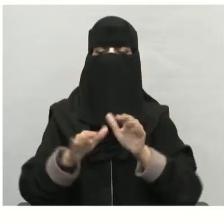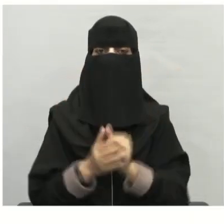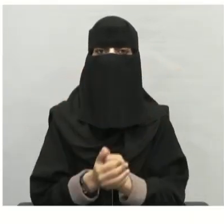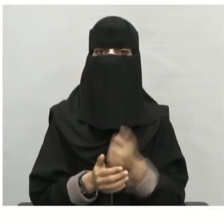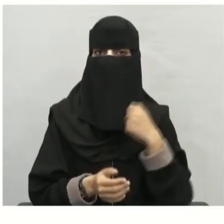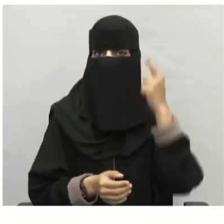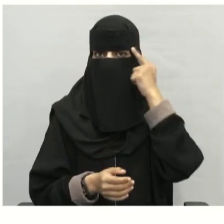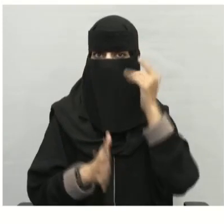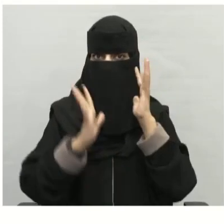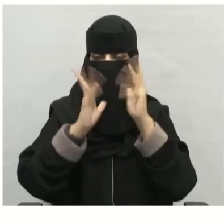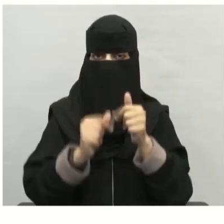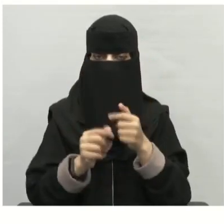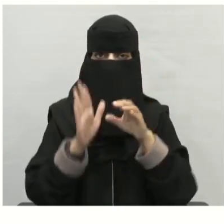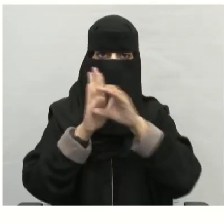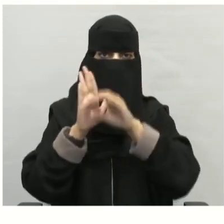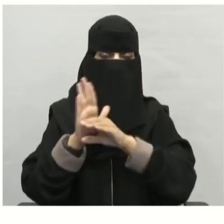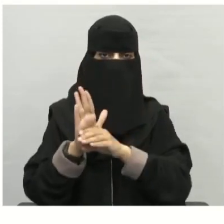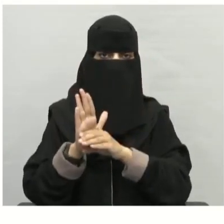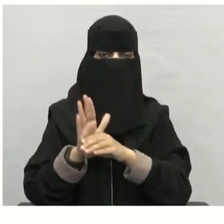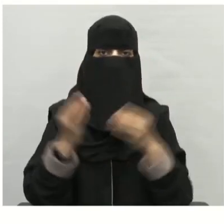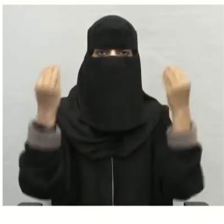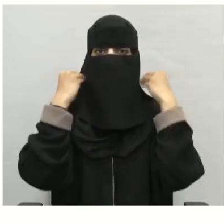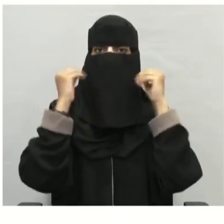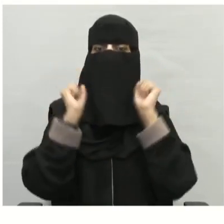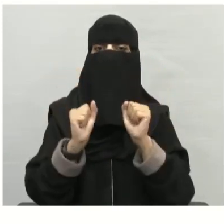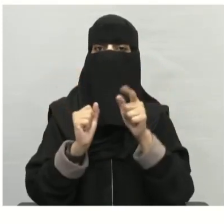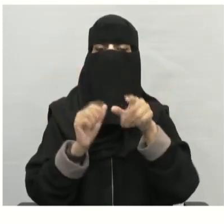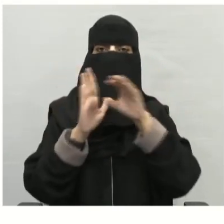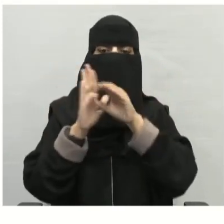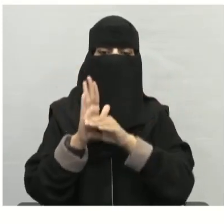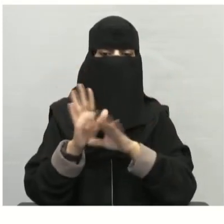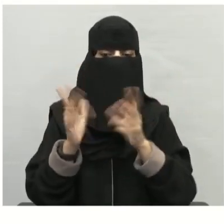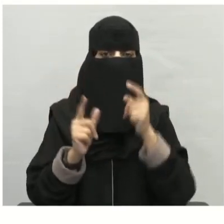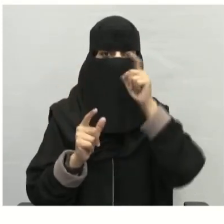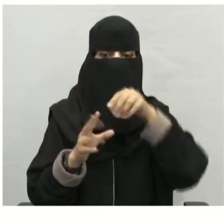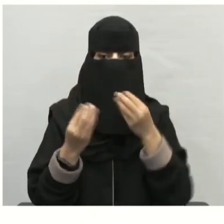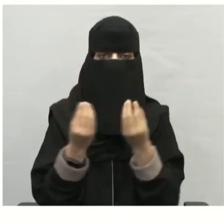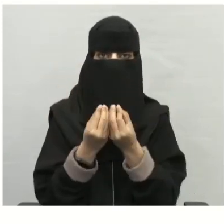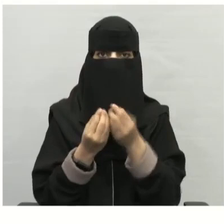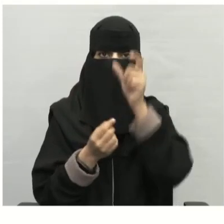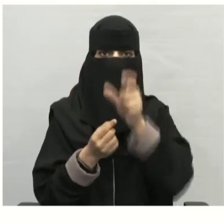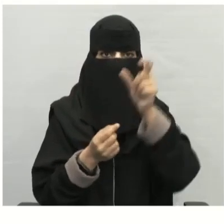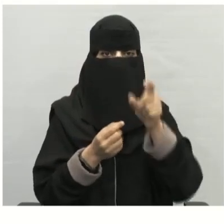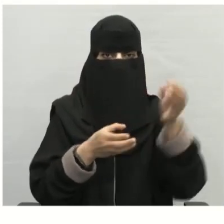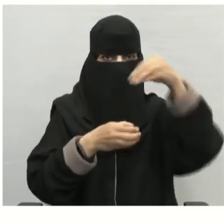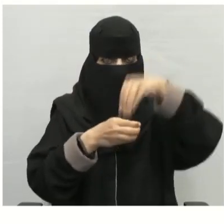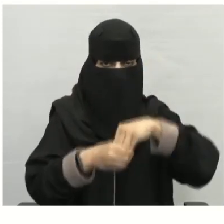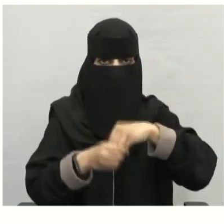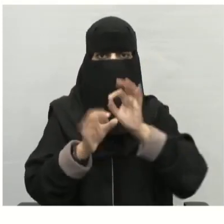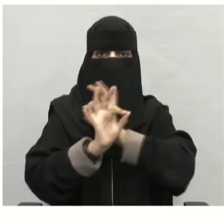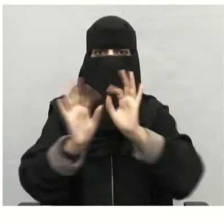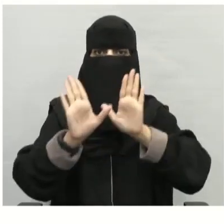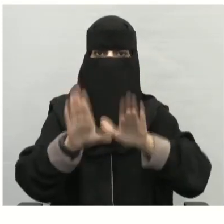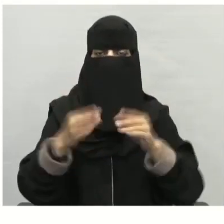تذكر عندما تناولنا عناصر اللياقه البدنيه هذه العناصر يجب ان تتوفر في كل فرد كي يحصل على